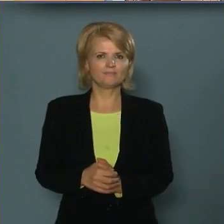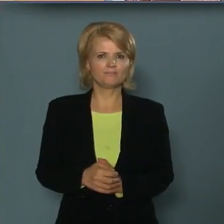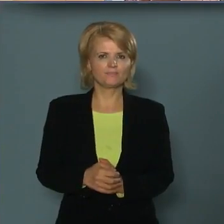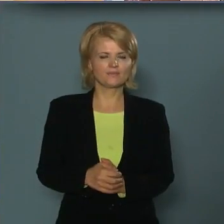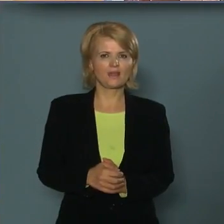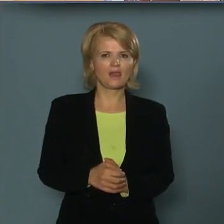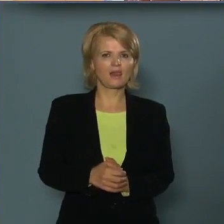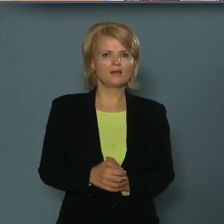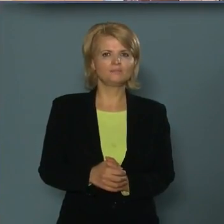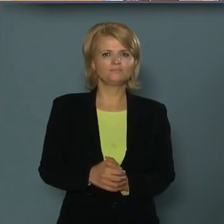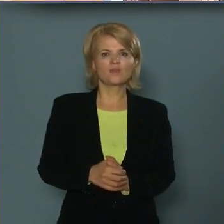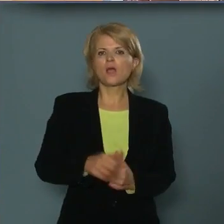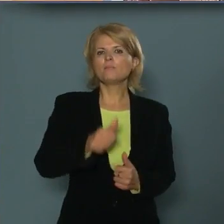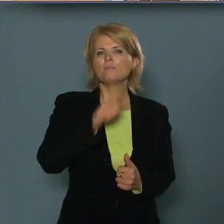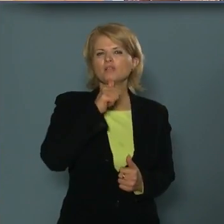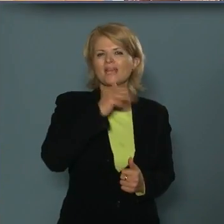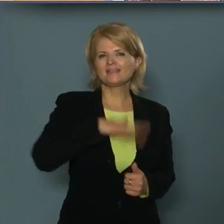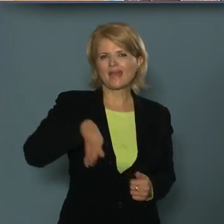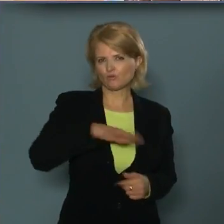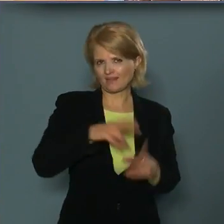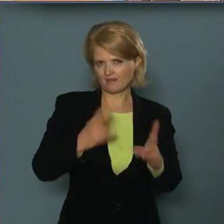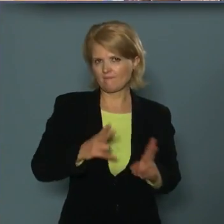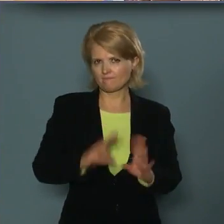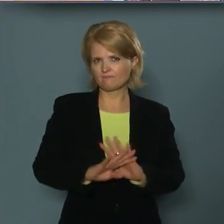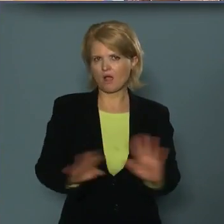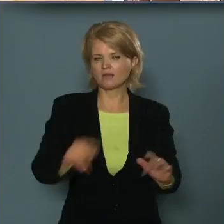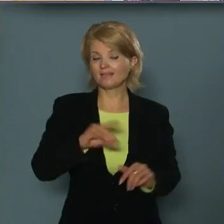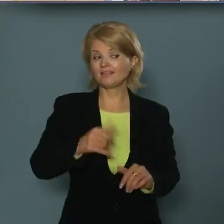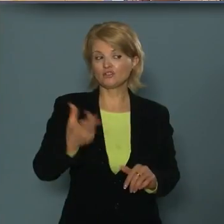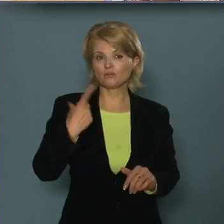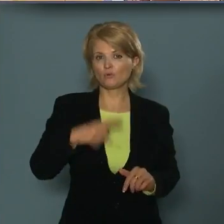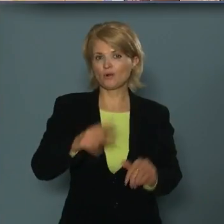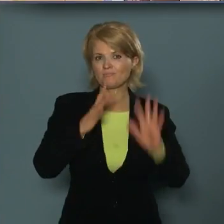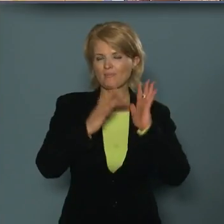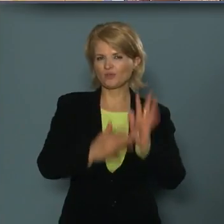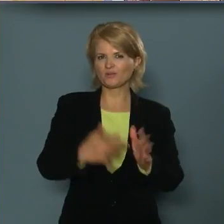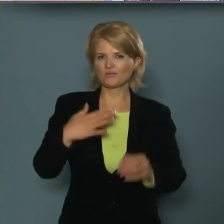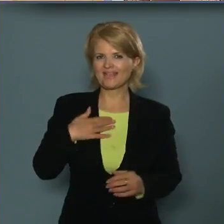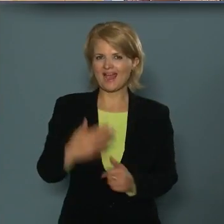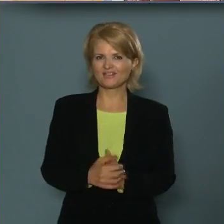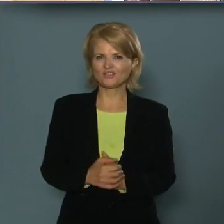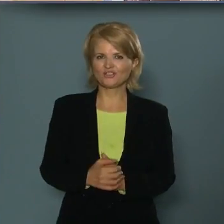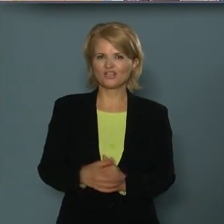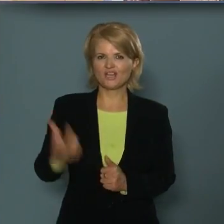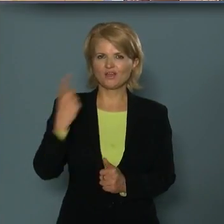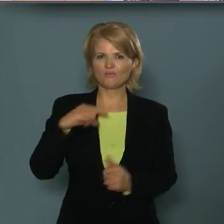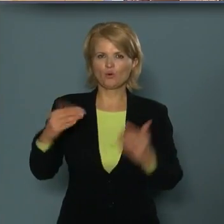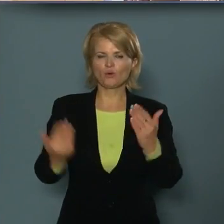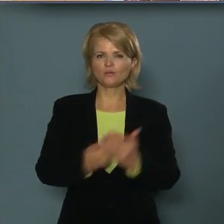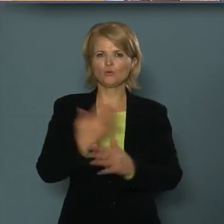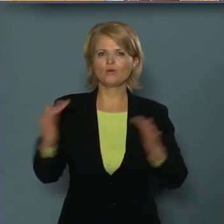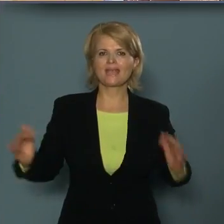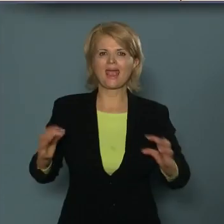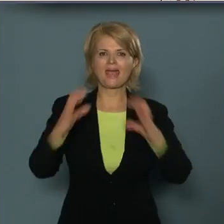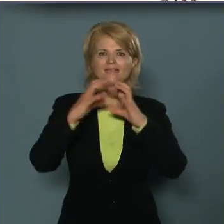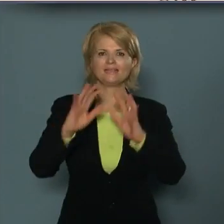területén van ez a Szabó Ervin könyvtár, itt is volt bemutatkozásunk, és volt a Újhegyi könyvtárban